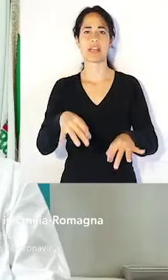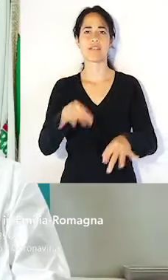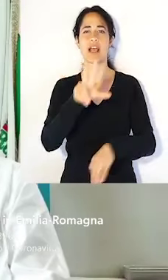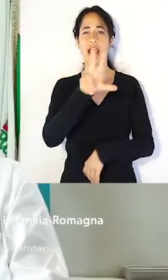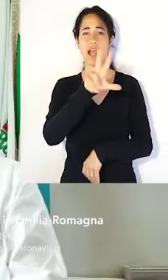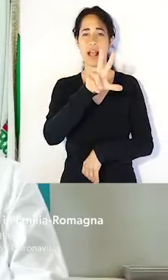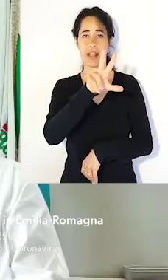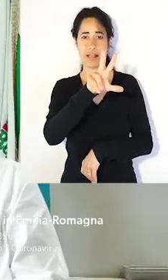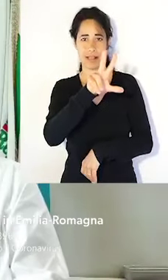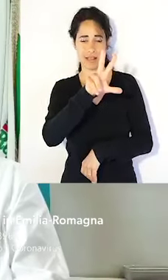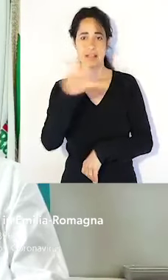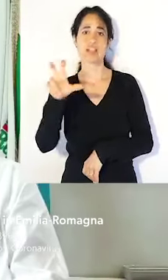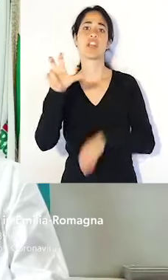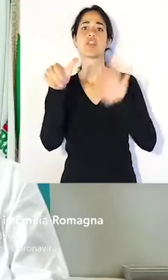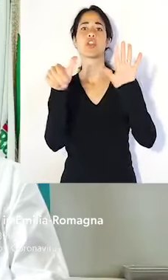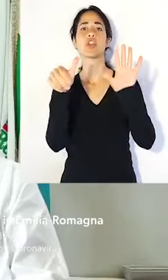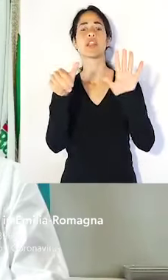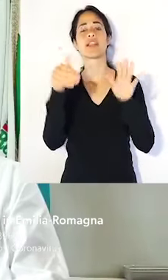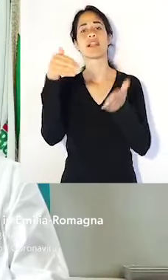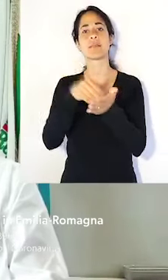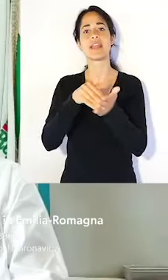raggiungendo